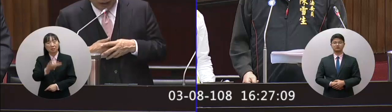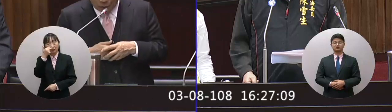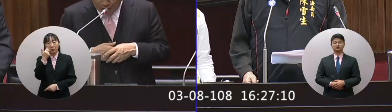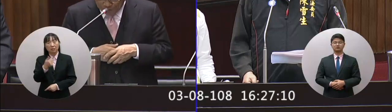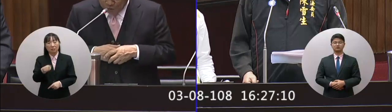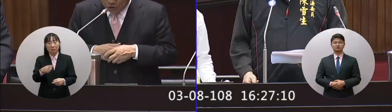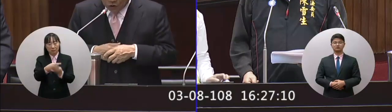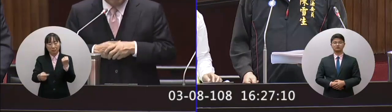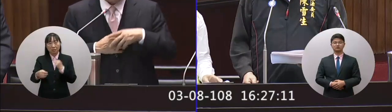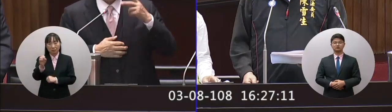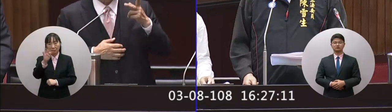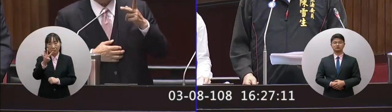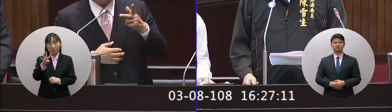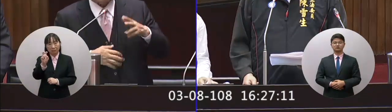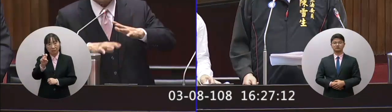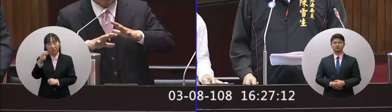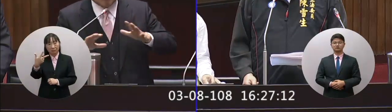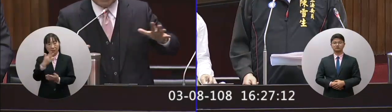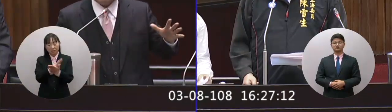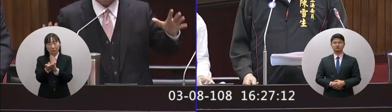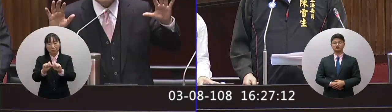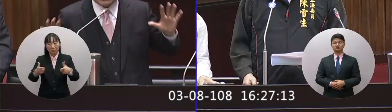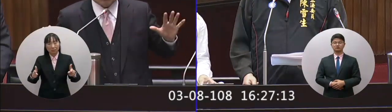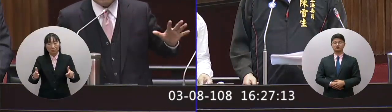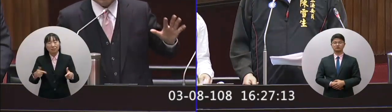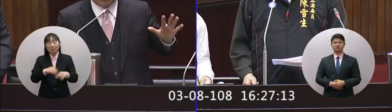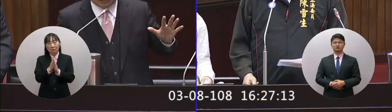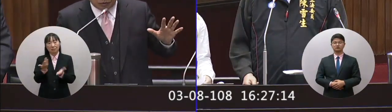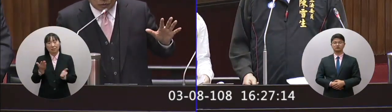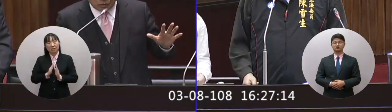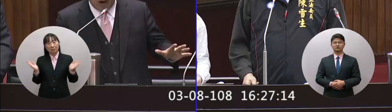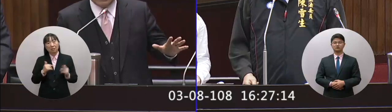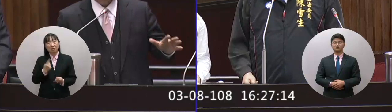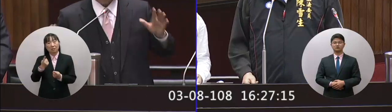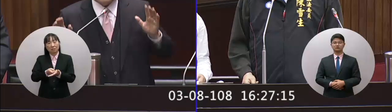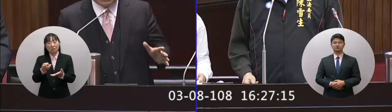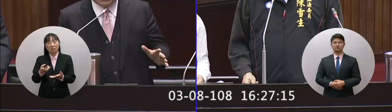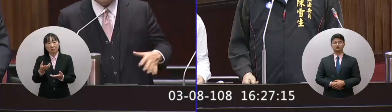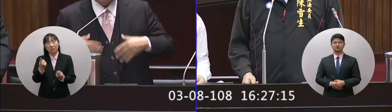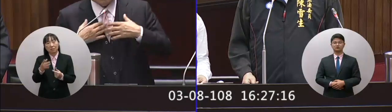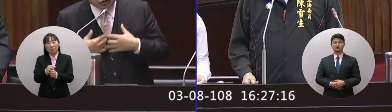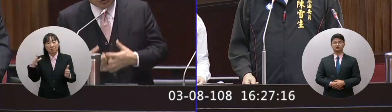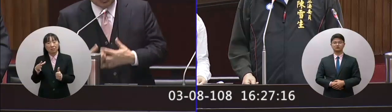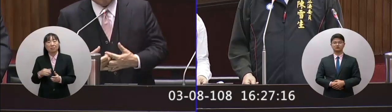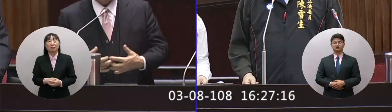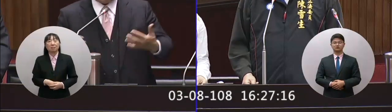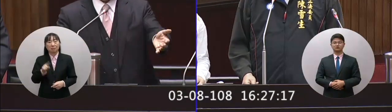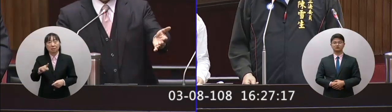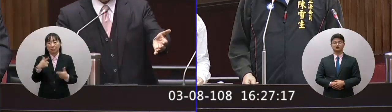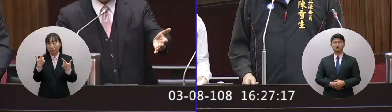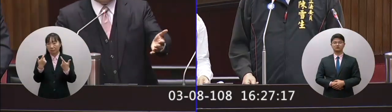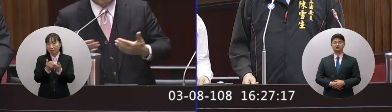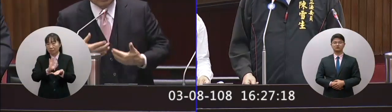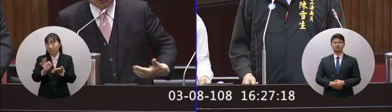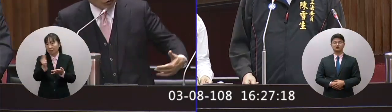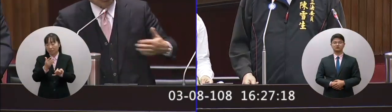共有400多项，427项松绑的相关作为法，那这些适用包括